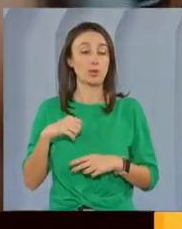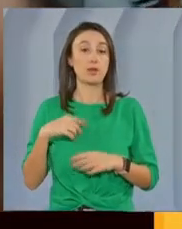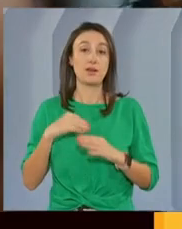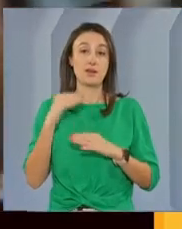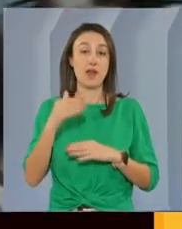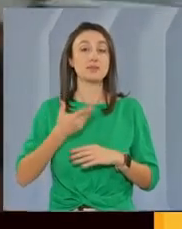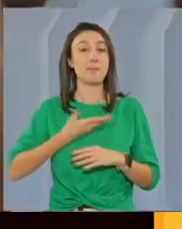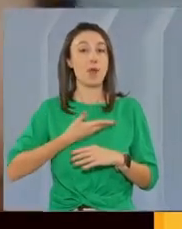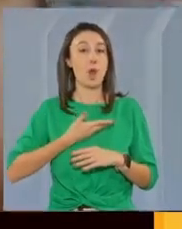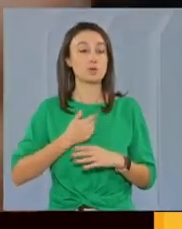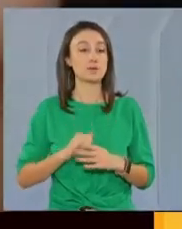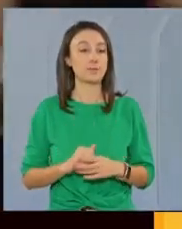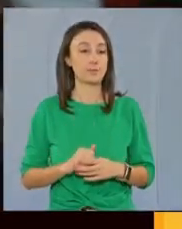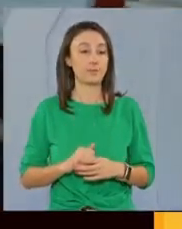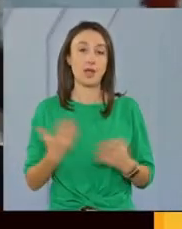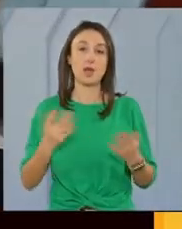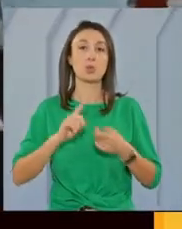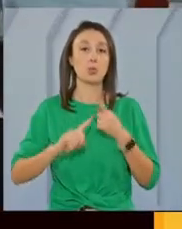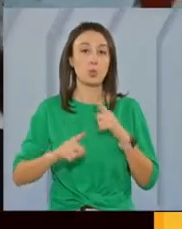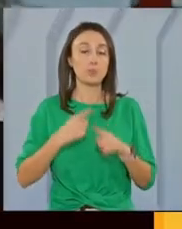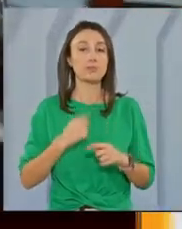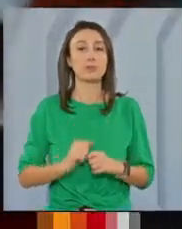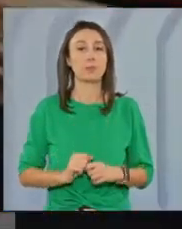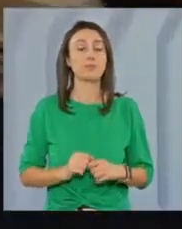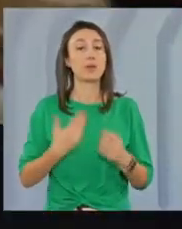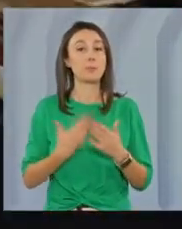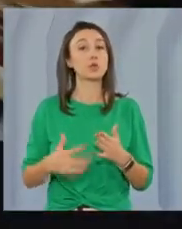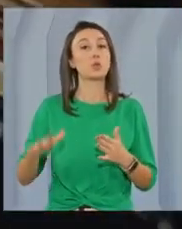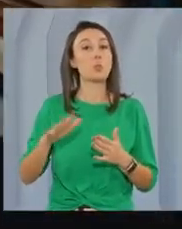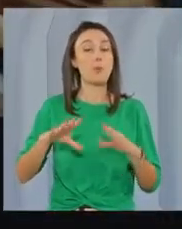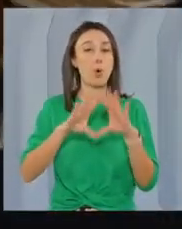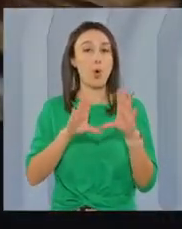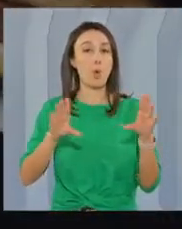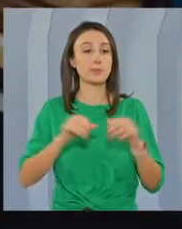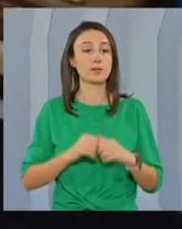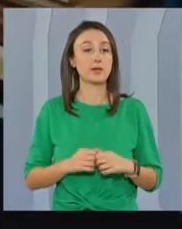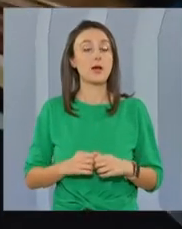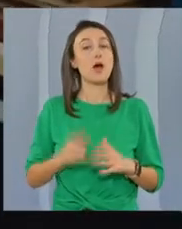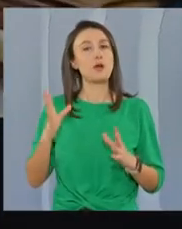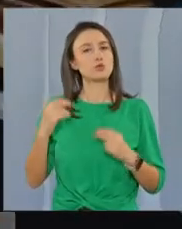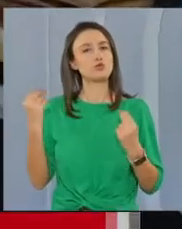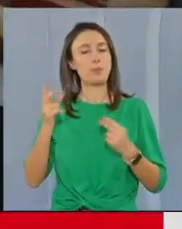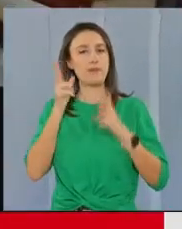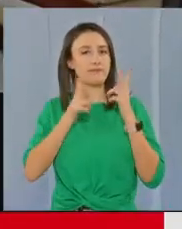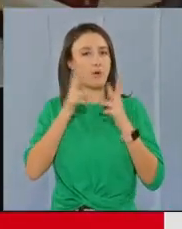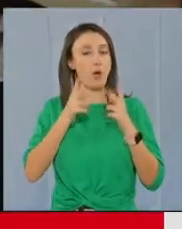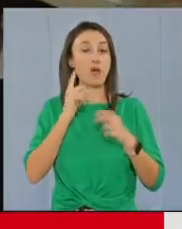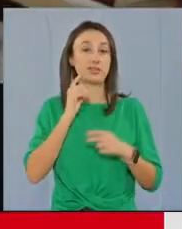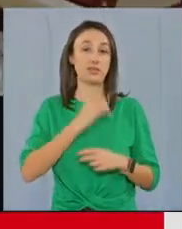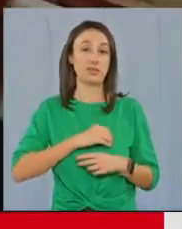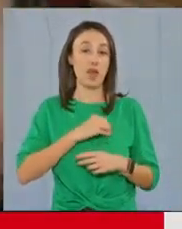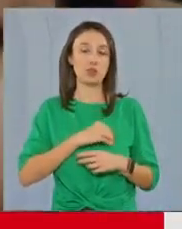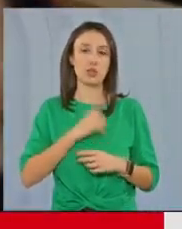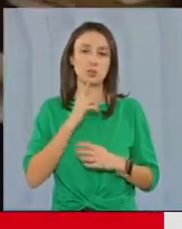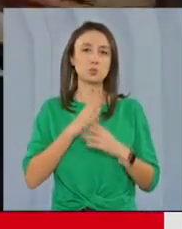înalții prelați care luptă pentru poporul român care a fost cel mai vocal și a deranjat